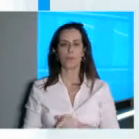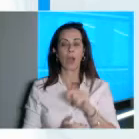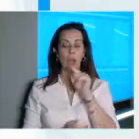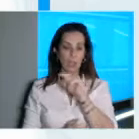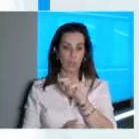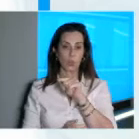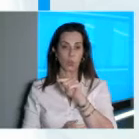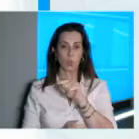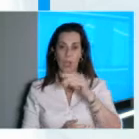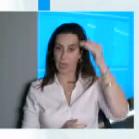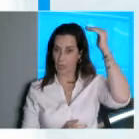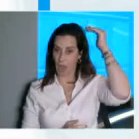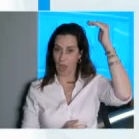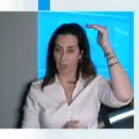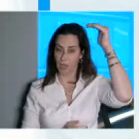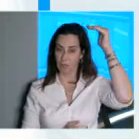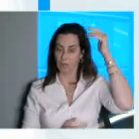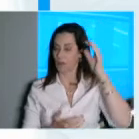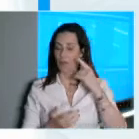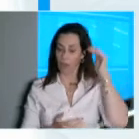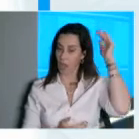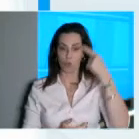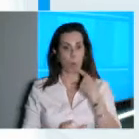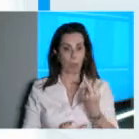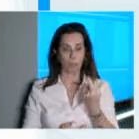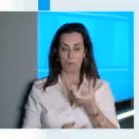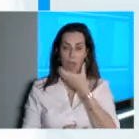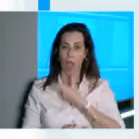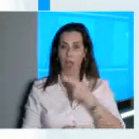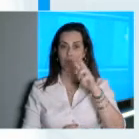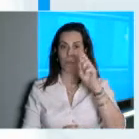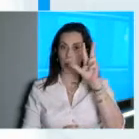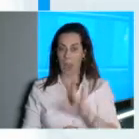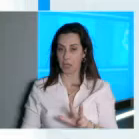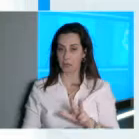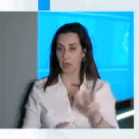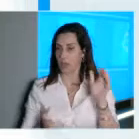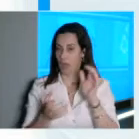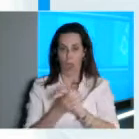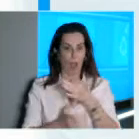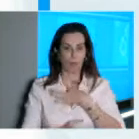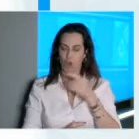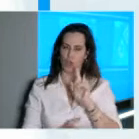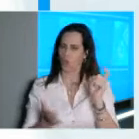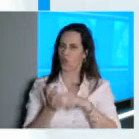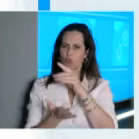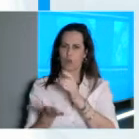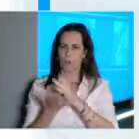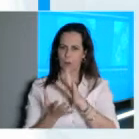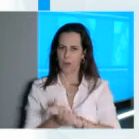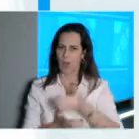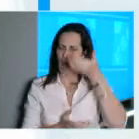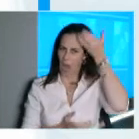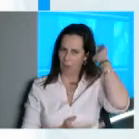אוקיי. בני גנץ, הוא כותב ככה, בני גנץ, רפי פרץ אומר, רפי פרץ חבר שלי, לא יקרא לפיתוריו,